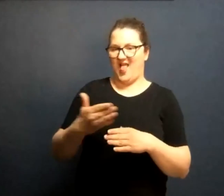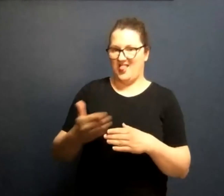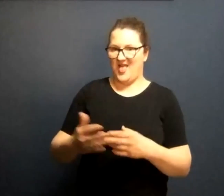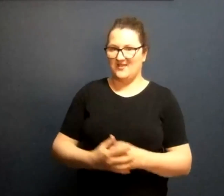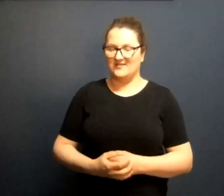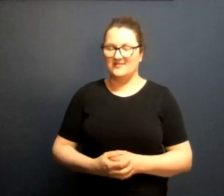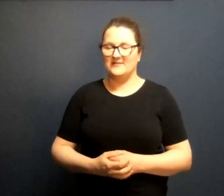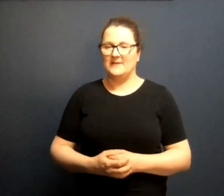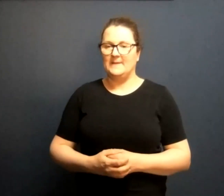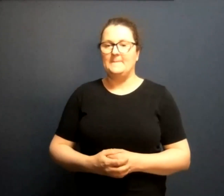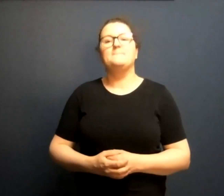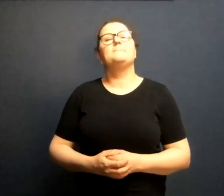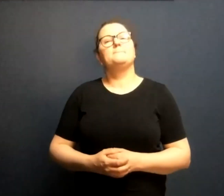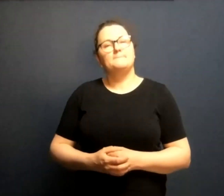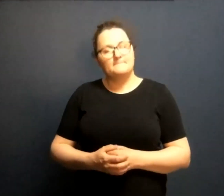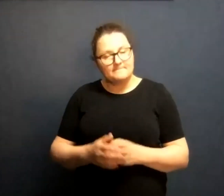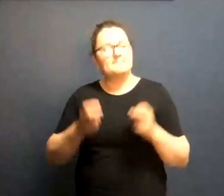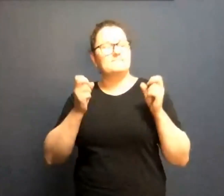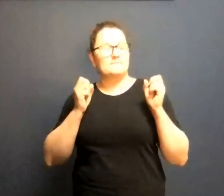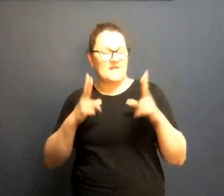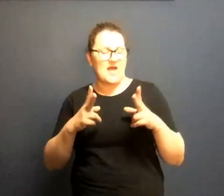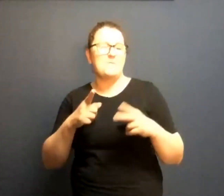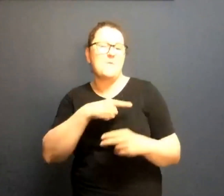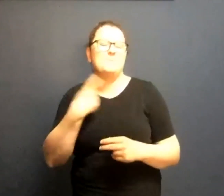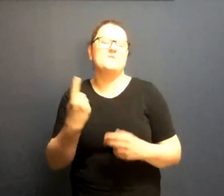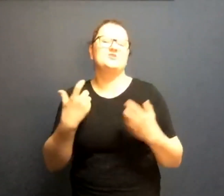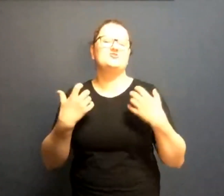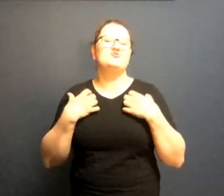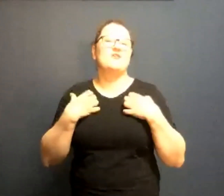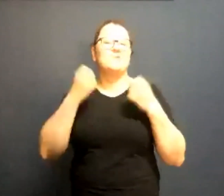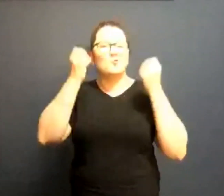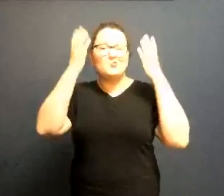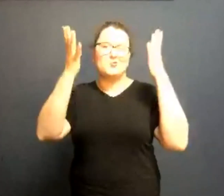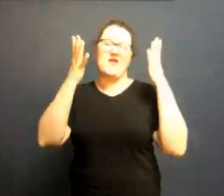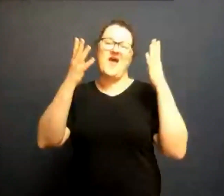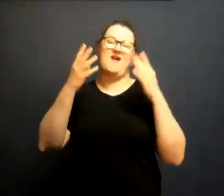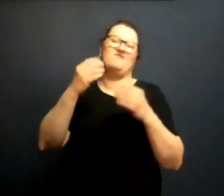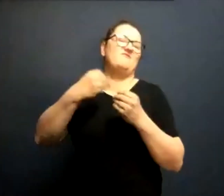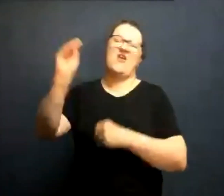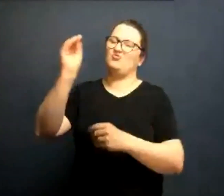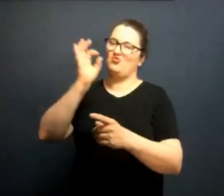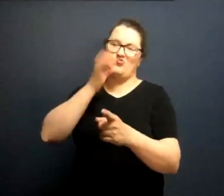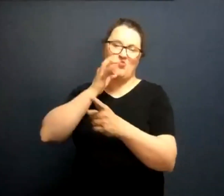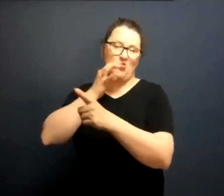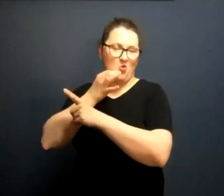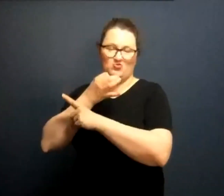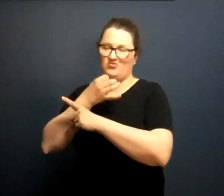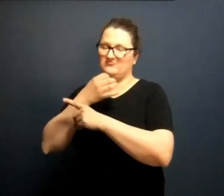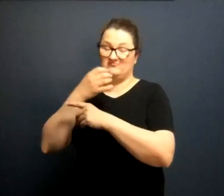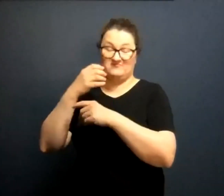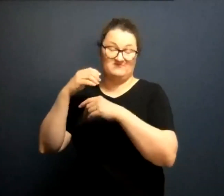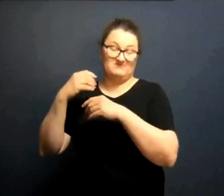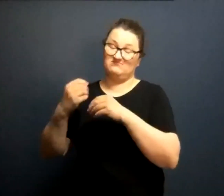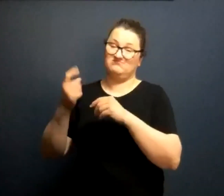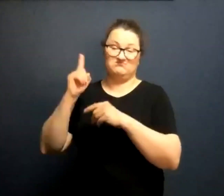No tak, bo żyjemy też w kulturze takiej tyranii piękna i młodości. Takie banowanie, autowanie starych. No właśnie,